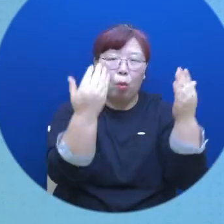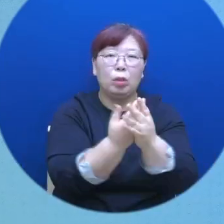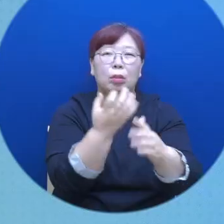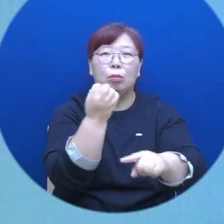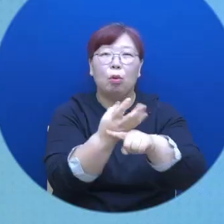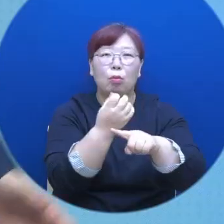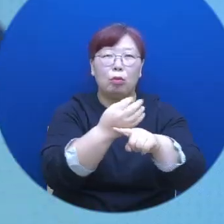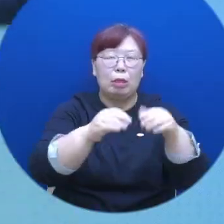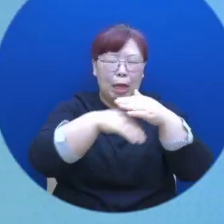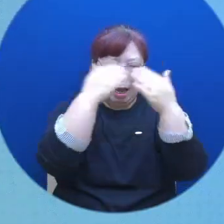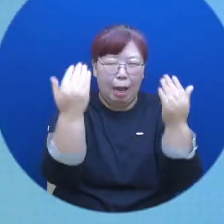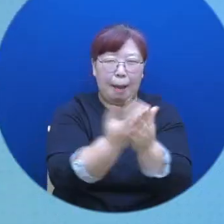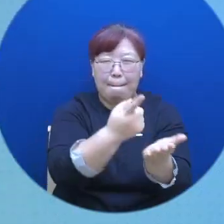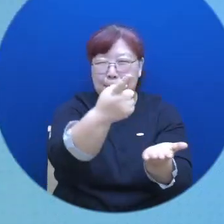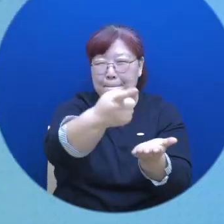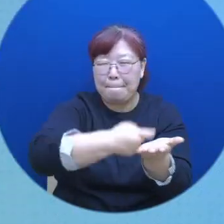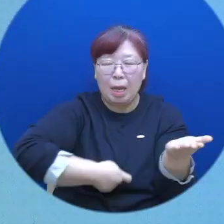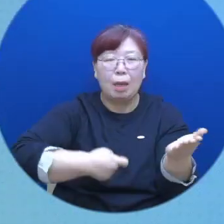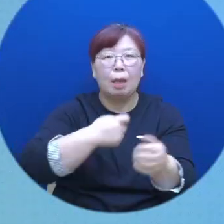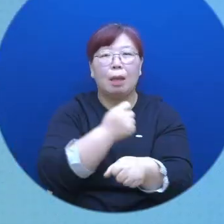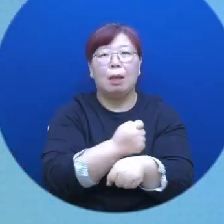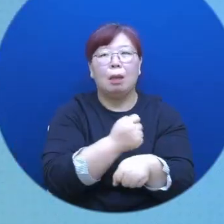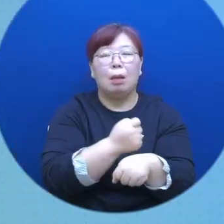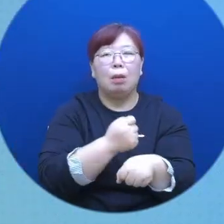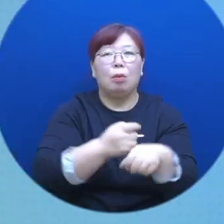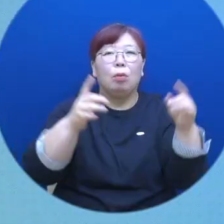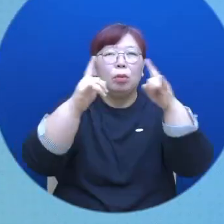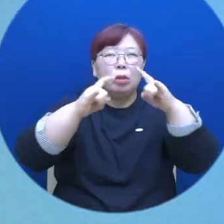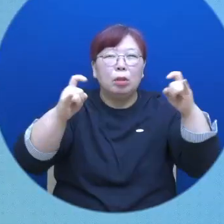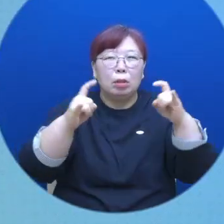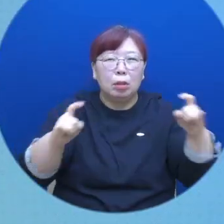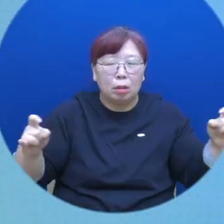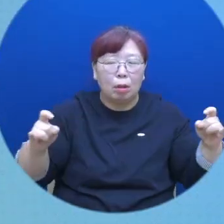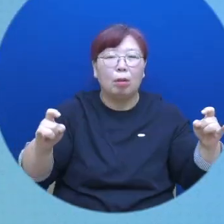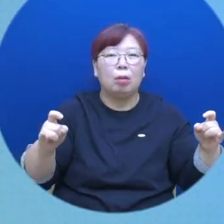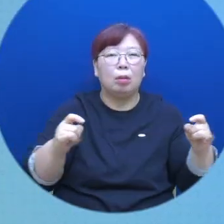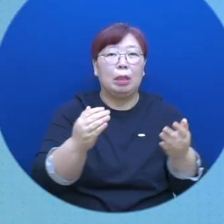빼앗아요. 그리고 성읍을 다 자기 손으로